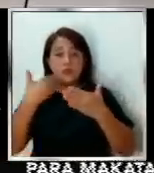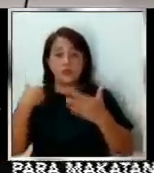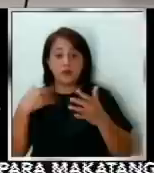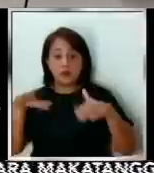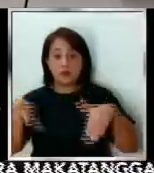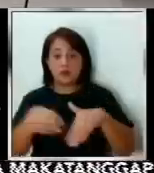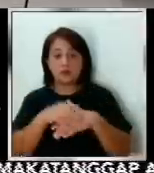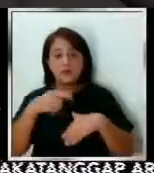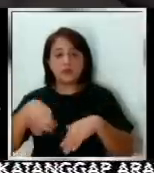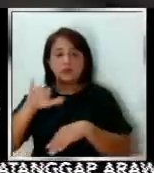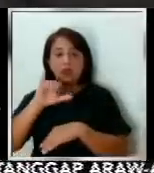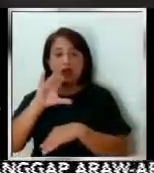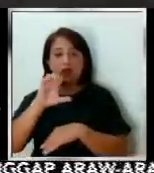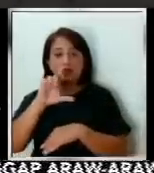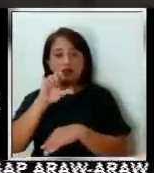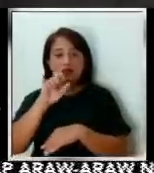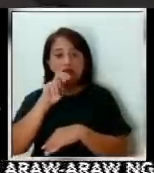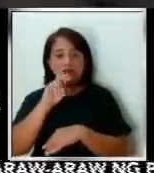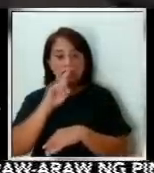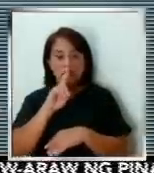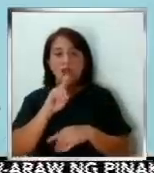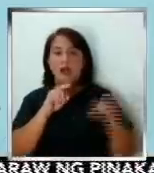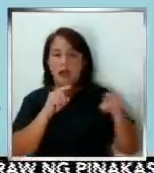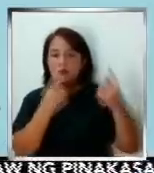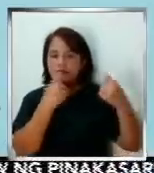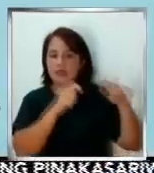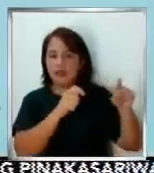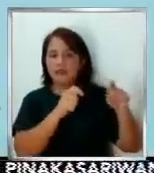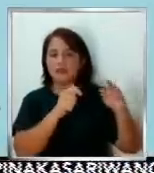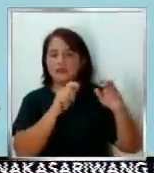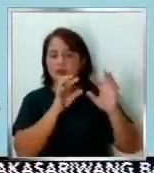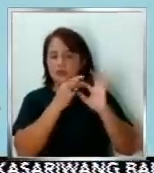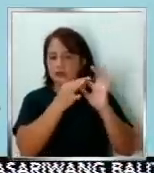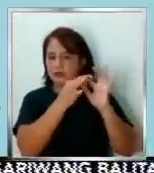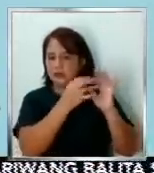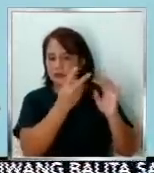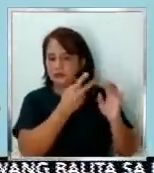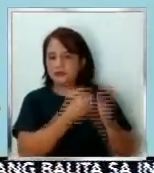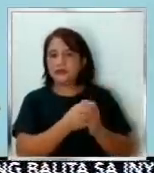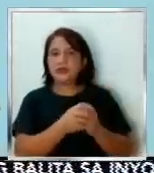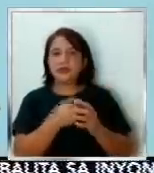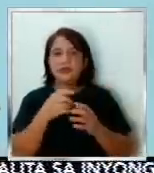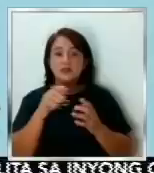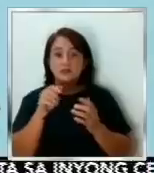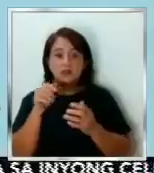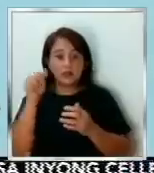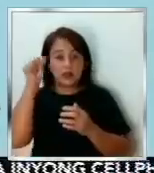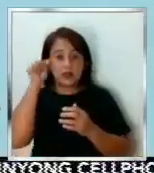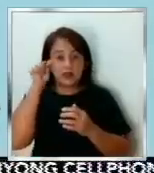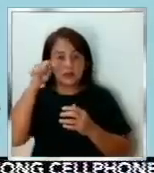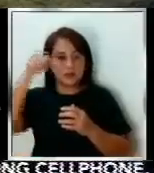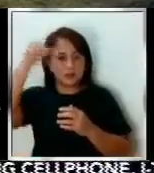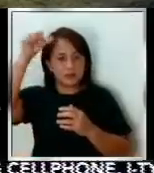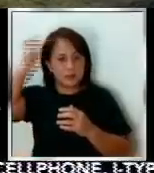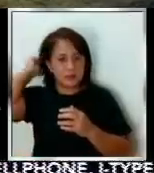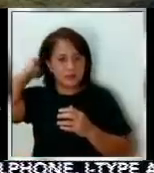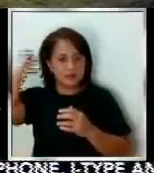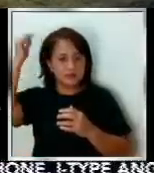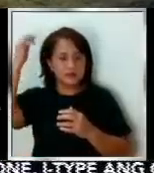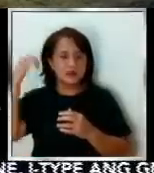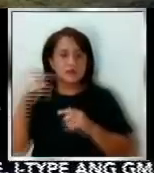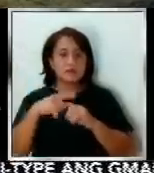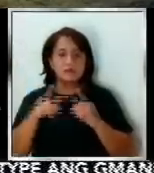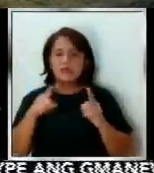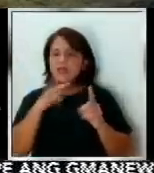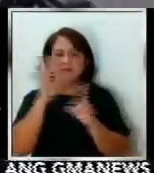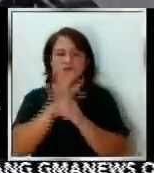ay sinubok ang kanilang relasyon. Dahil sa pelikula, nagpakalbo pa si Alex. Hindi man daw ito naging blockbuster movie